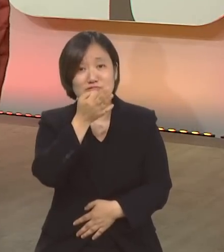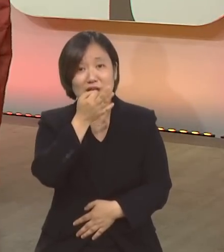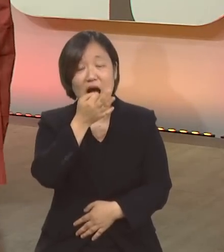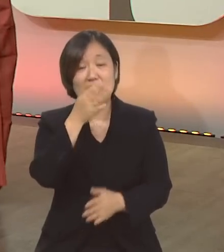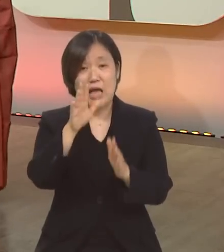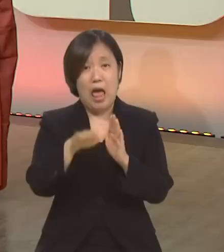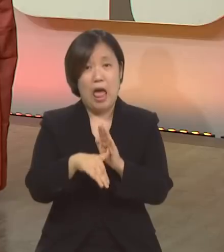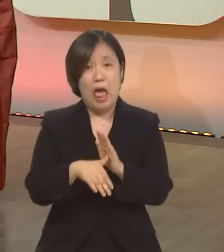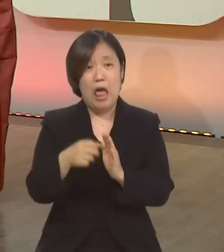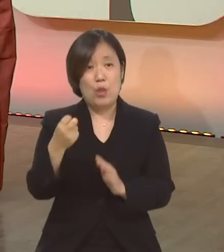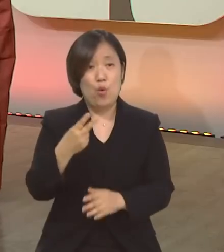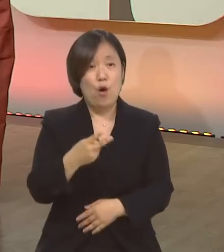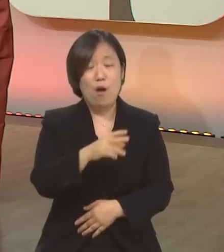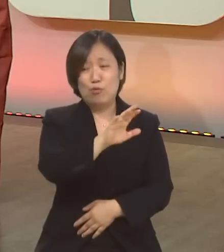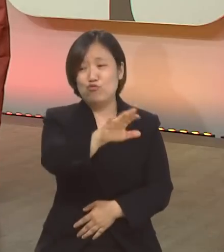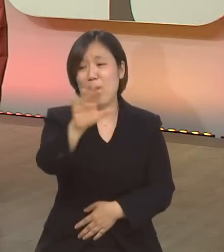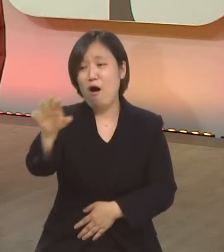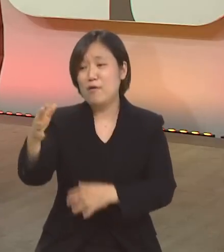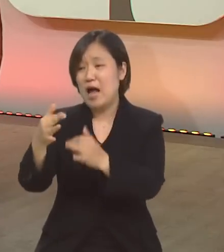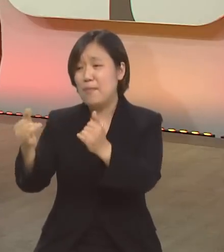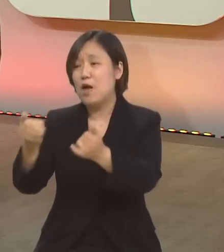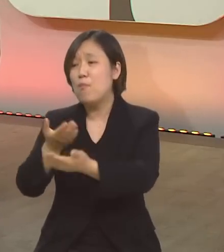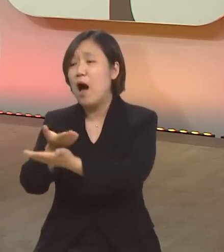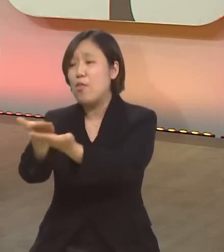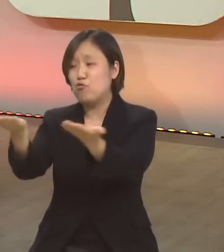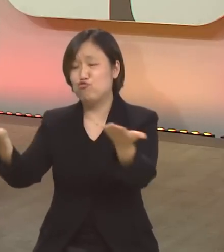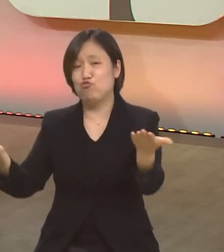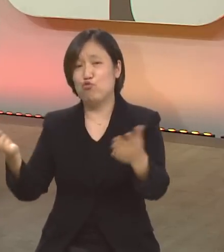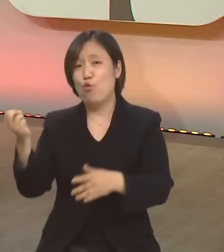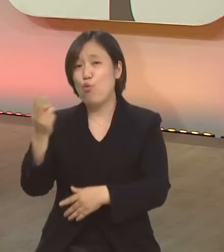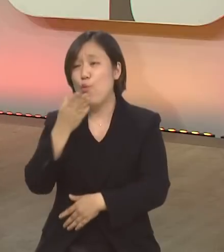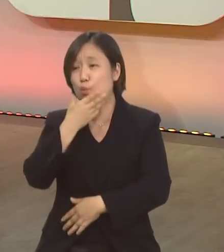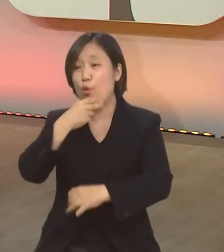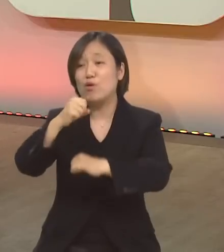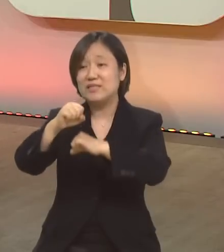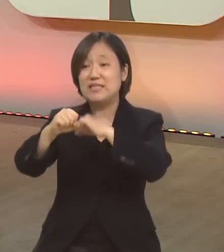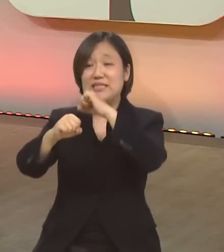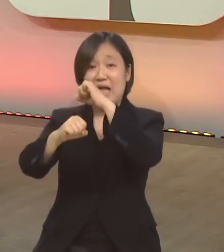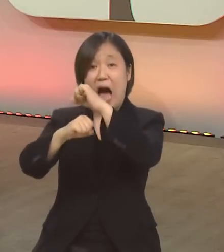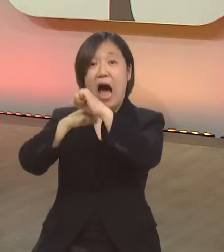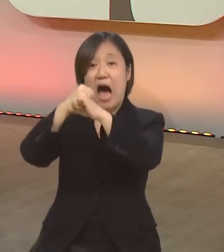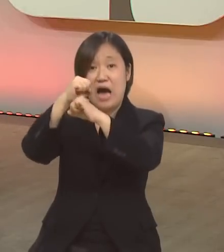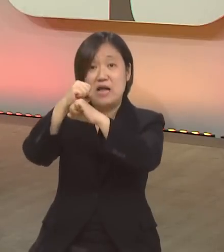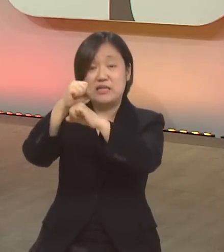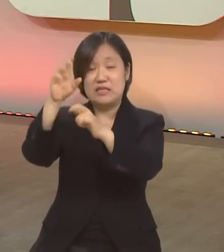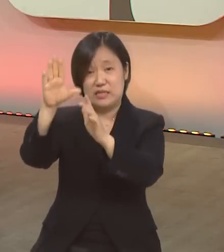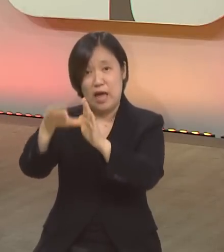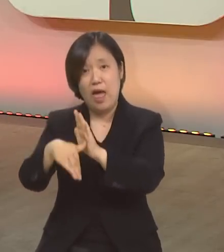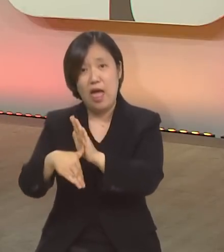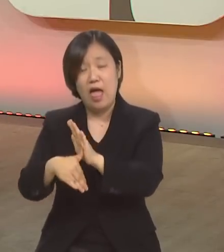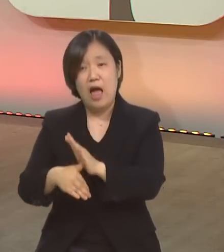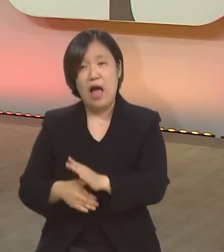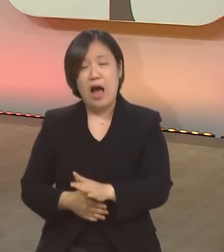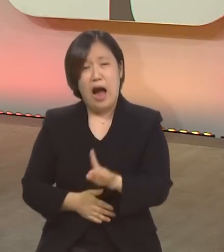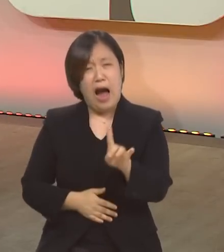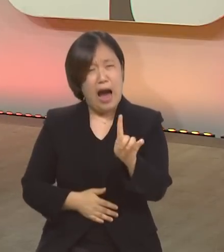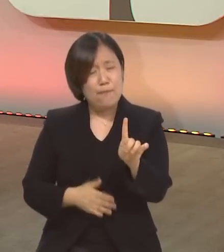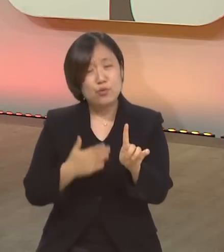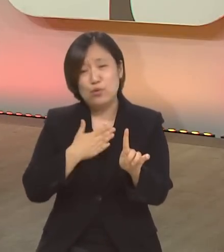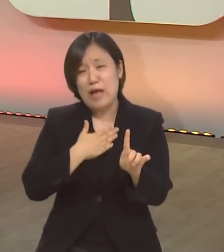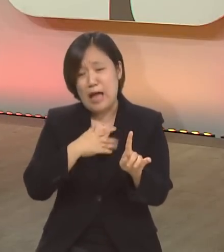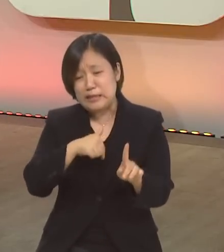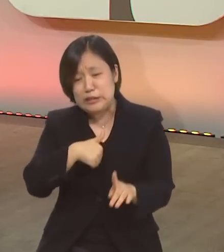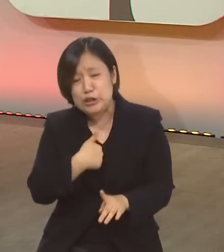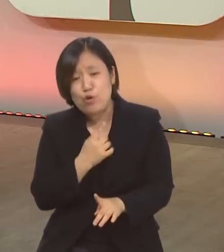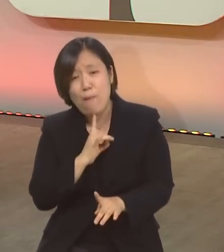이제 주변에 보시하고 또 공덕을 지어 나가면서 한 번도 자기 자신을